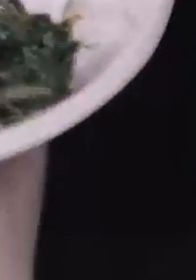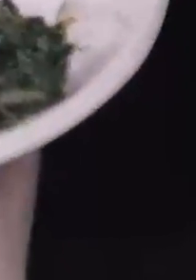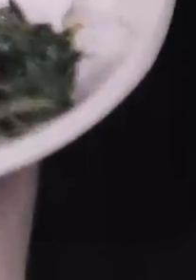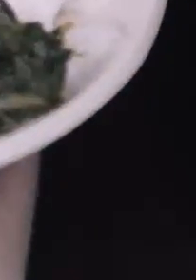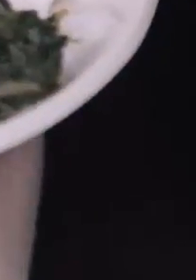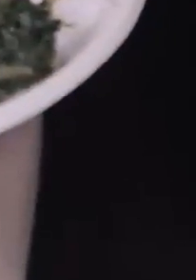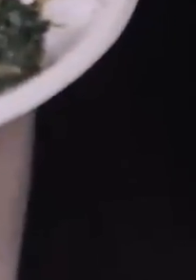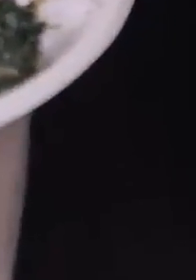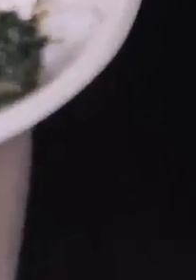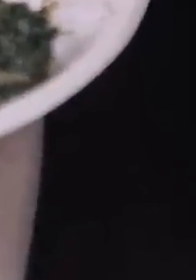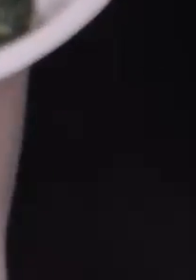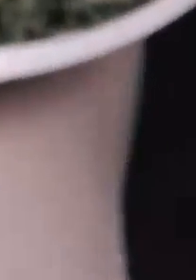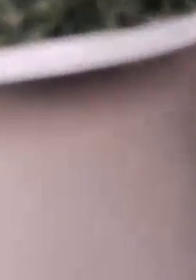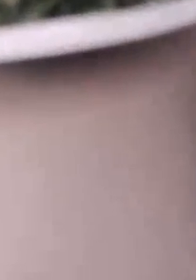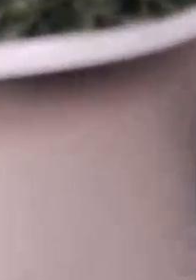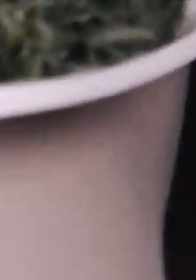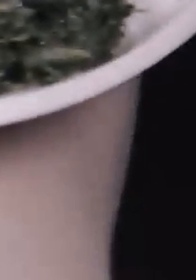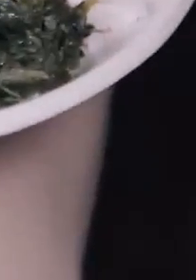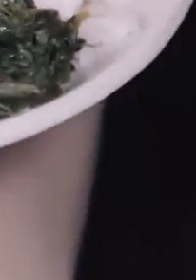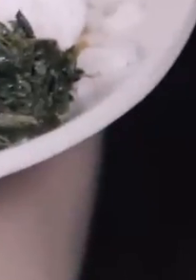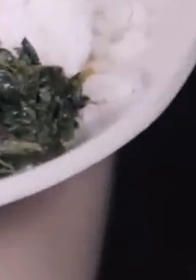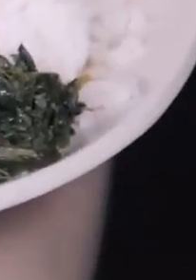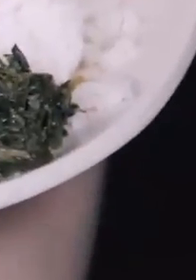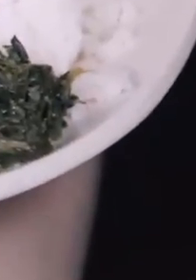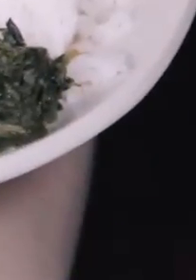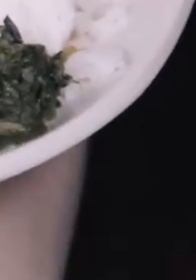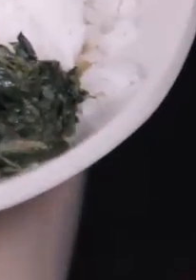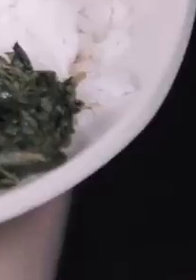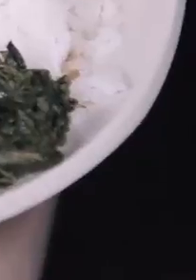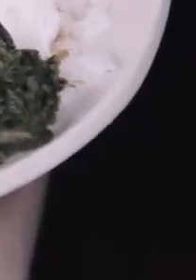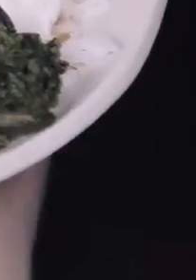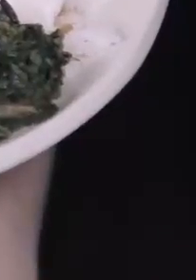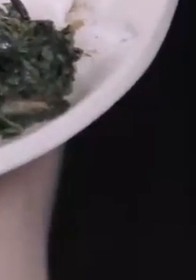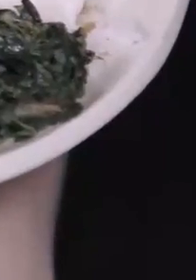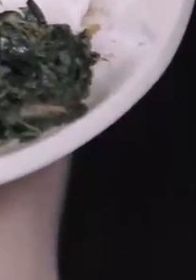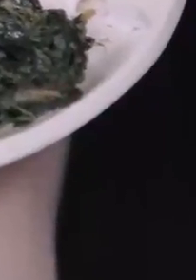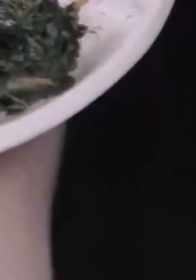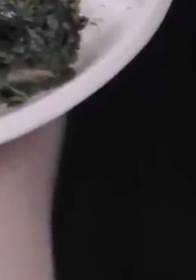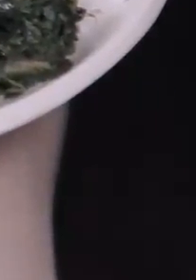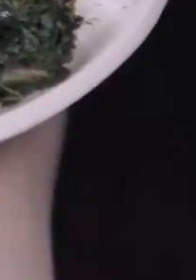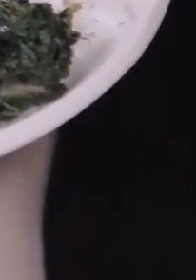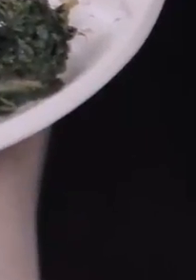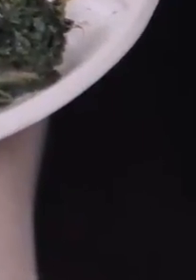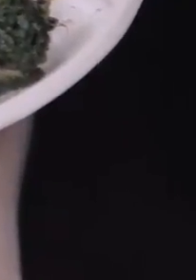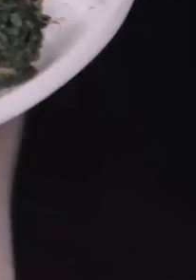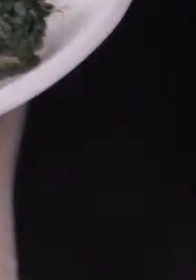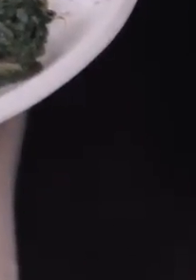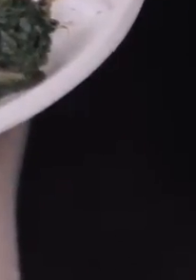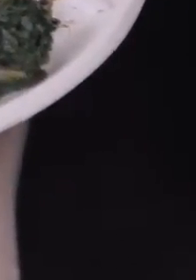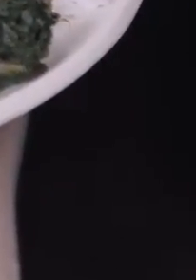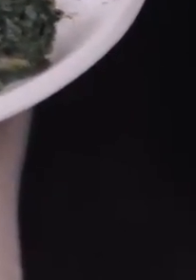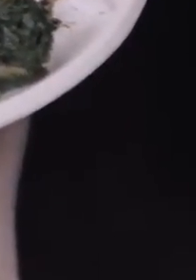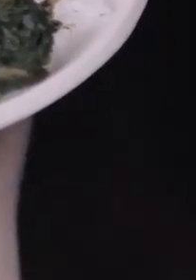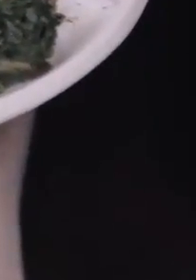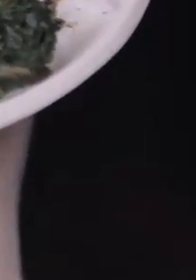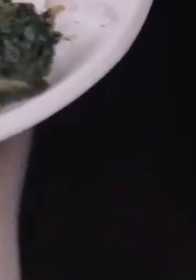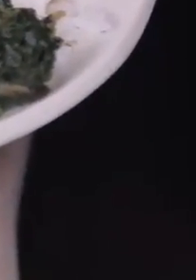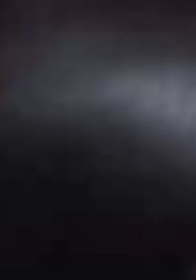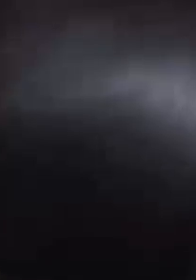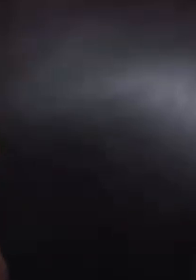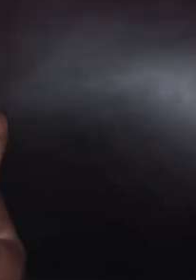mubyeyi gabura indyo yuzuye umuryango wawe mu bushobozi waba ufite bwose indyo yuzuye igomba kuba irimo ibitera imbaraga ibyubaka umubiri n'ibirinda